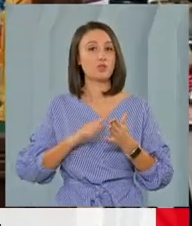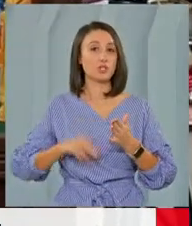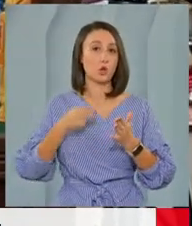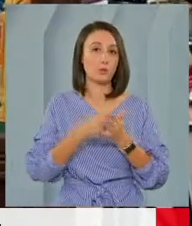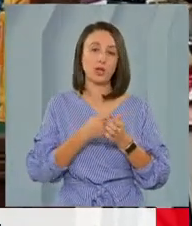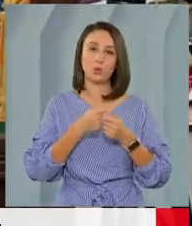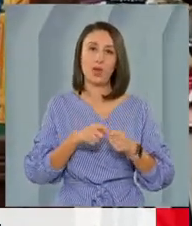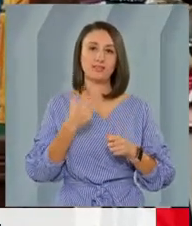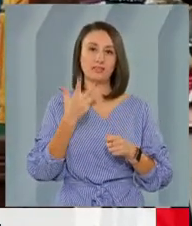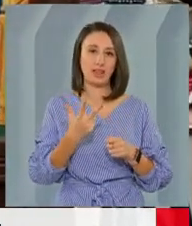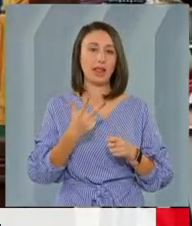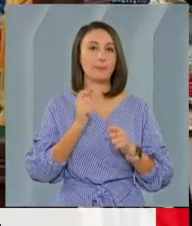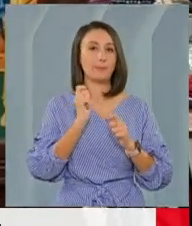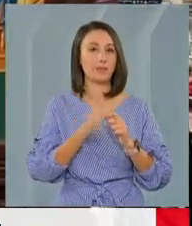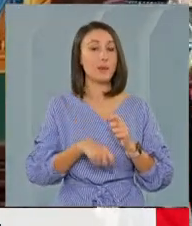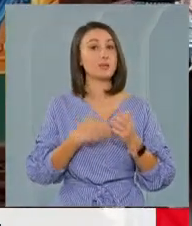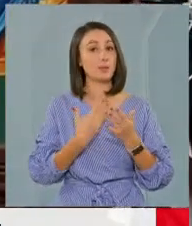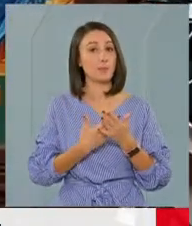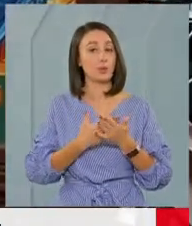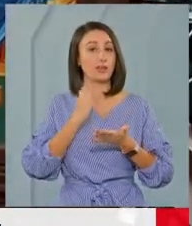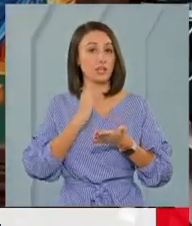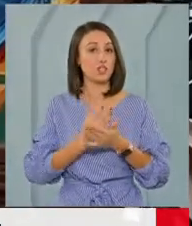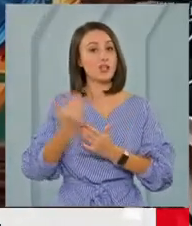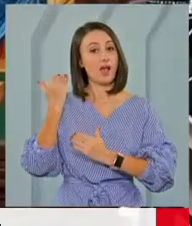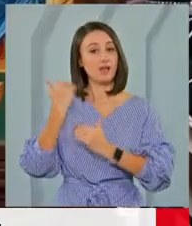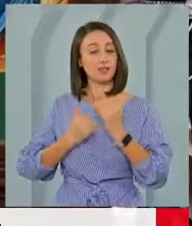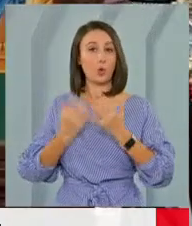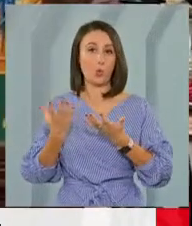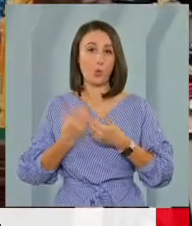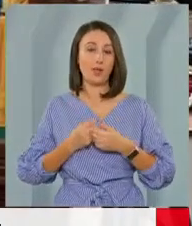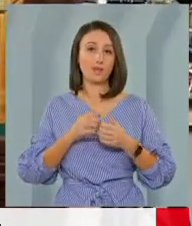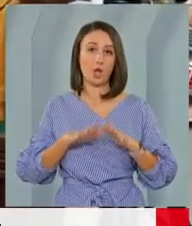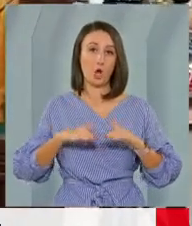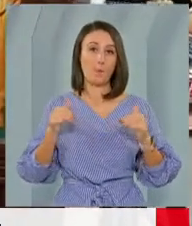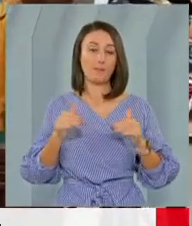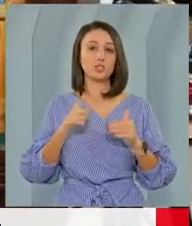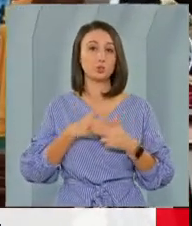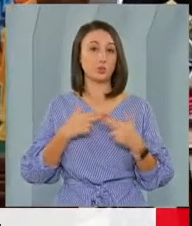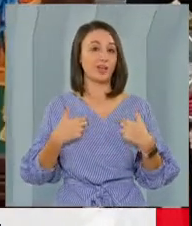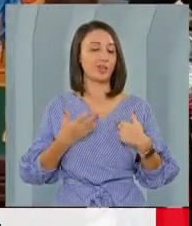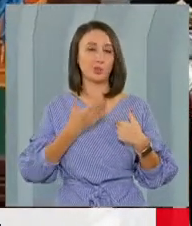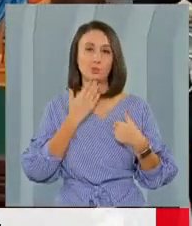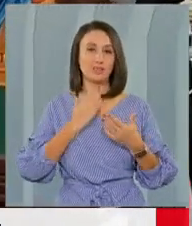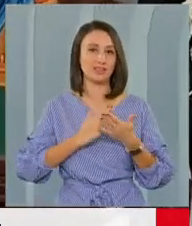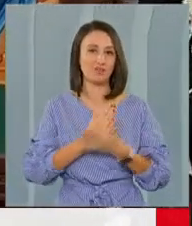achite toate cele trei contravenții, deoarece deciziile anterioare luate de completul de judecată nu sunt definitive.